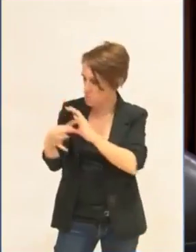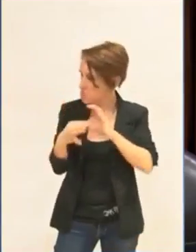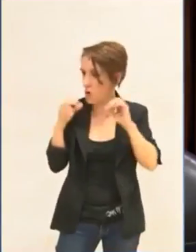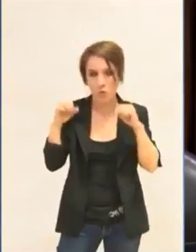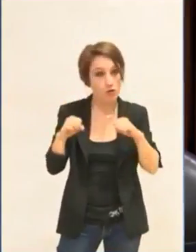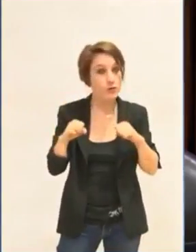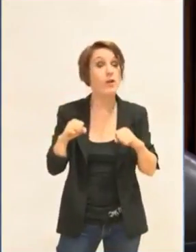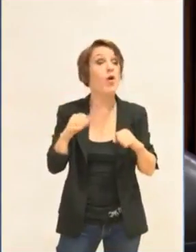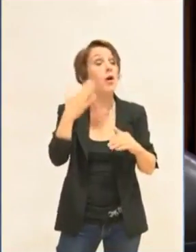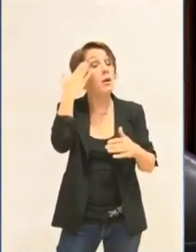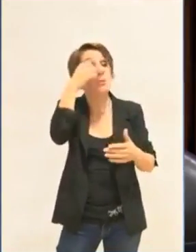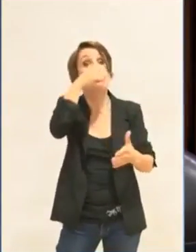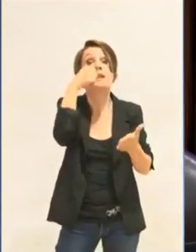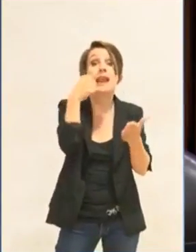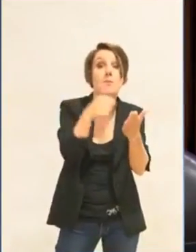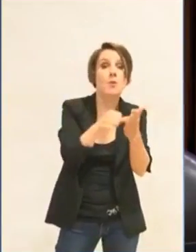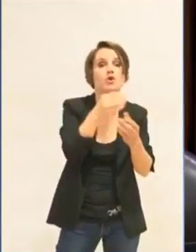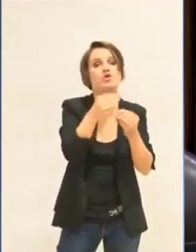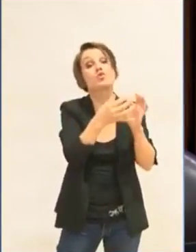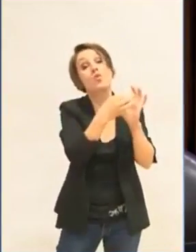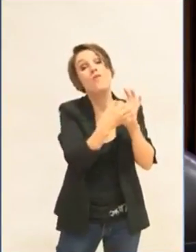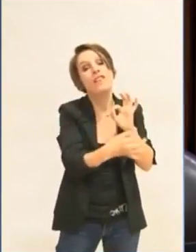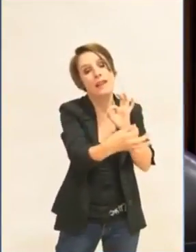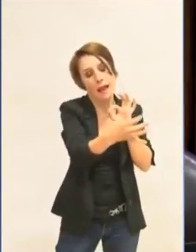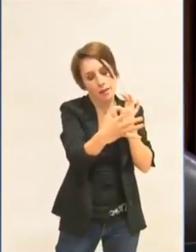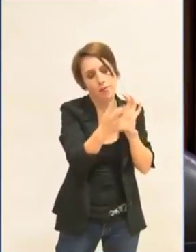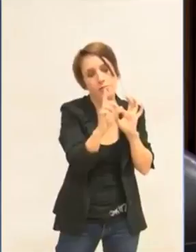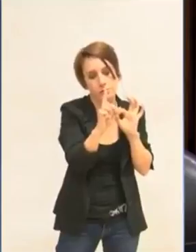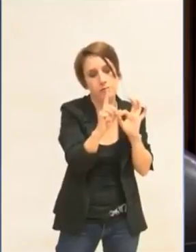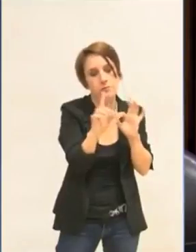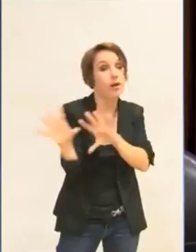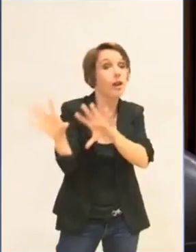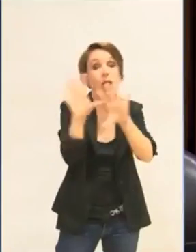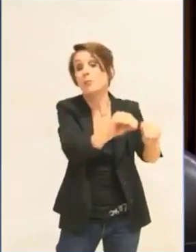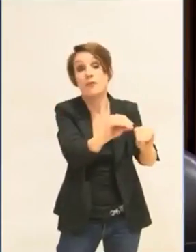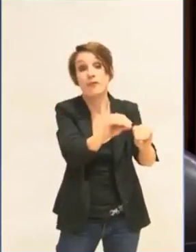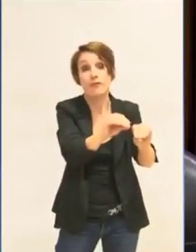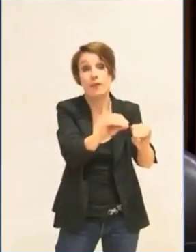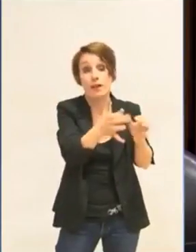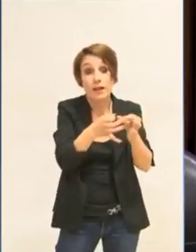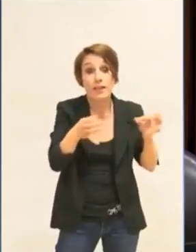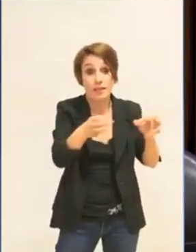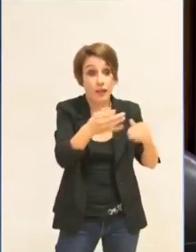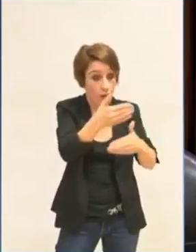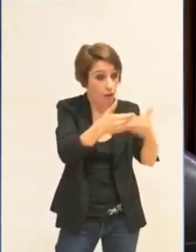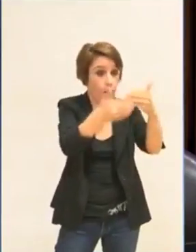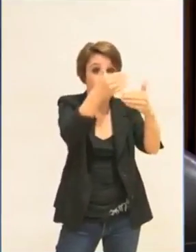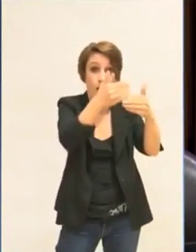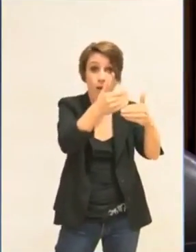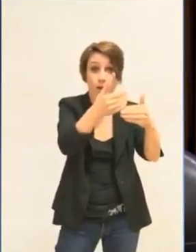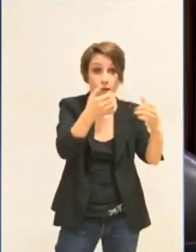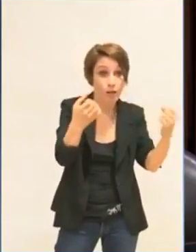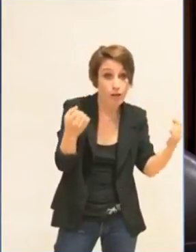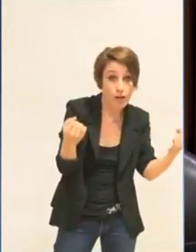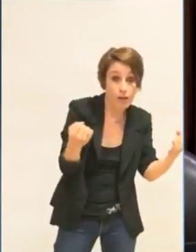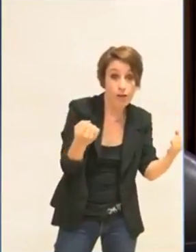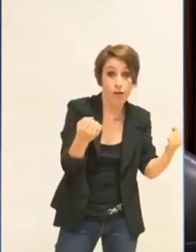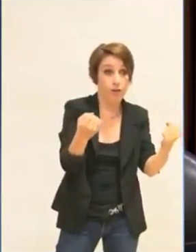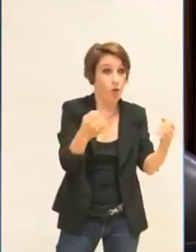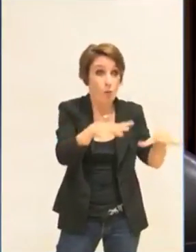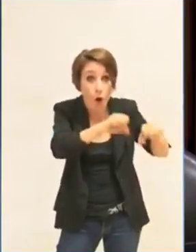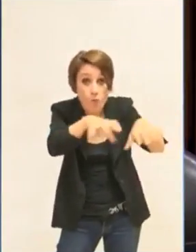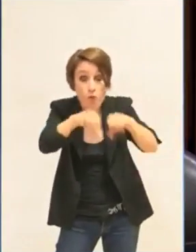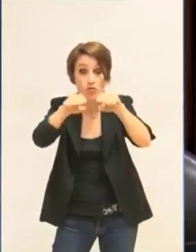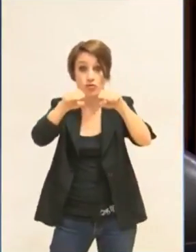ou une de ses filiales, soyons clairs, investir sur ce tènement, amener de l'activité, des